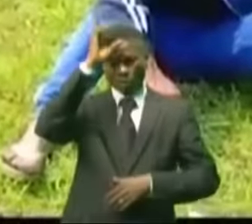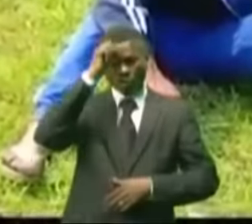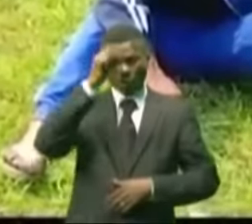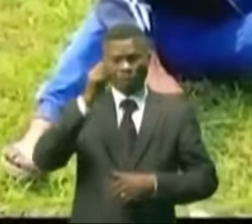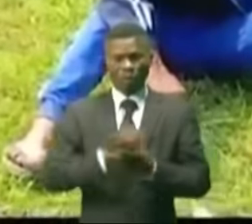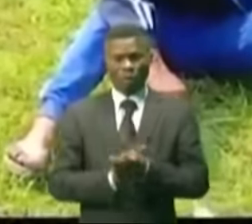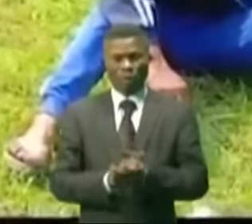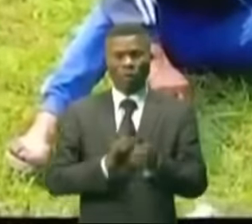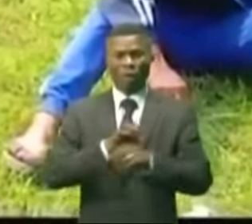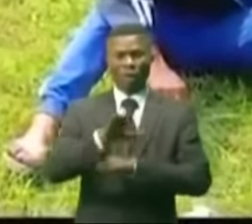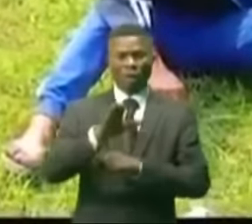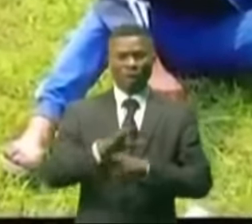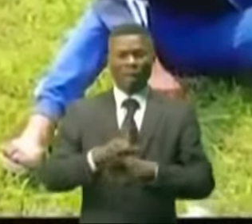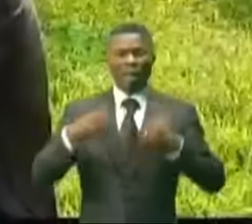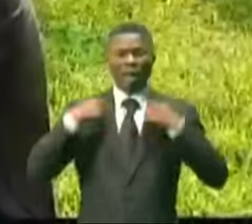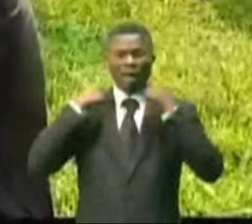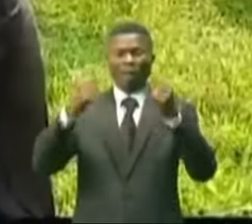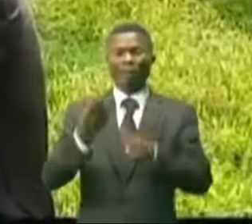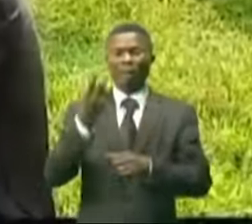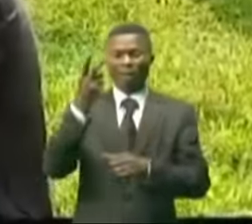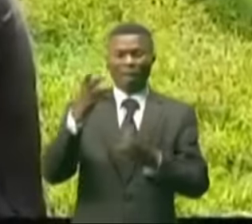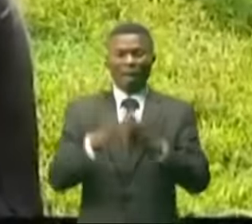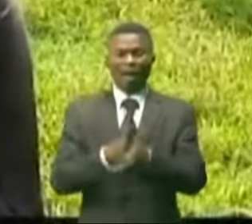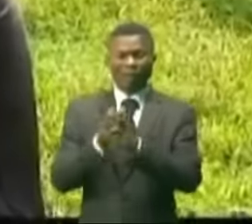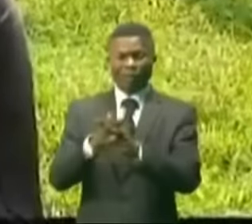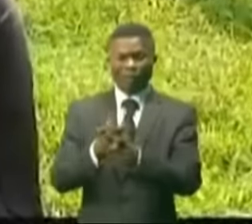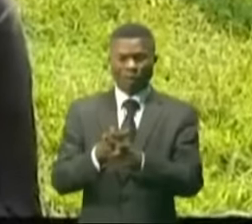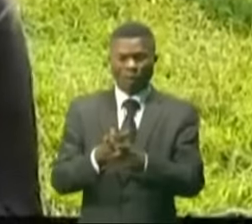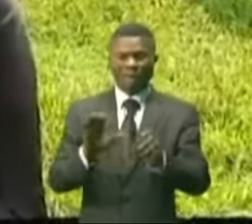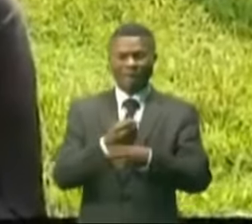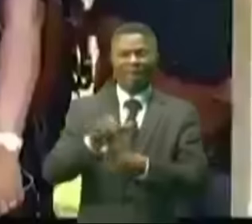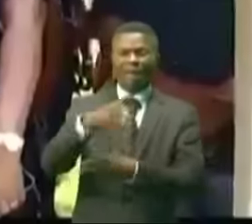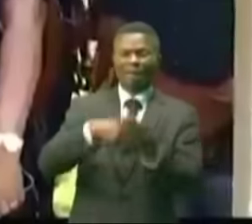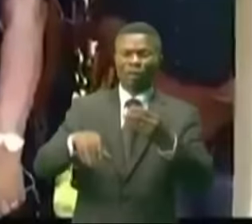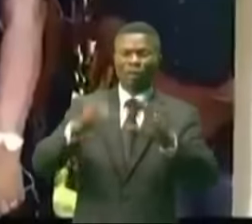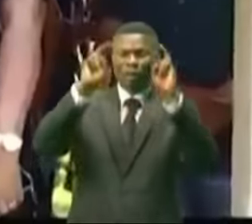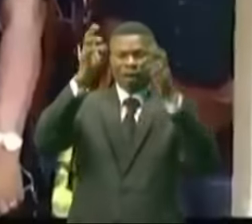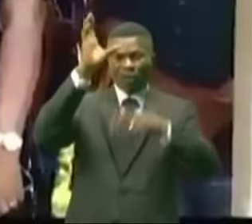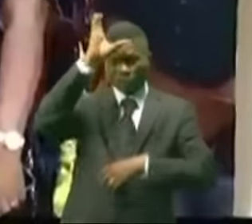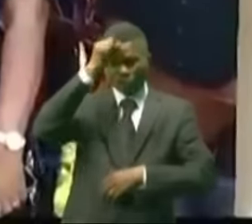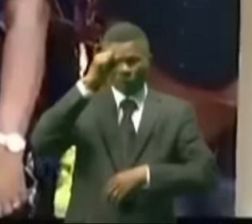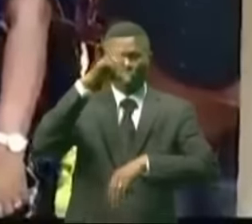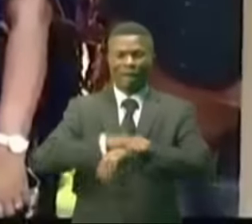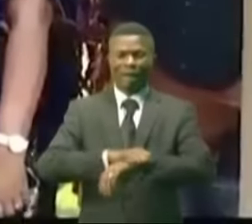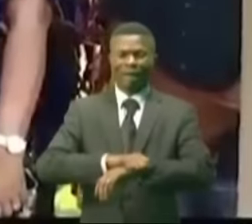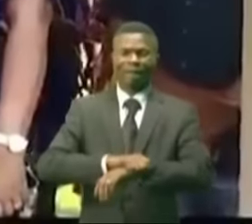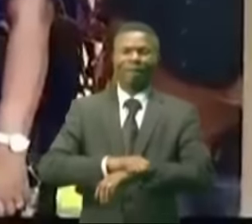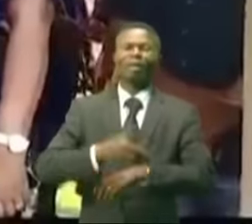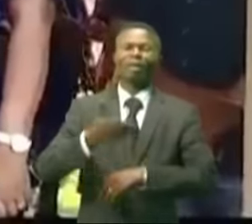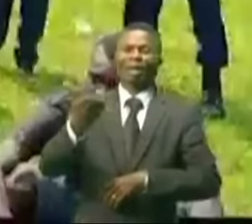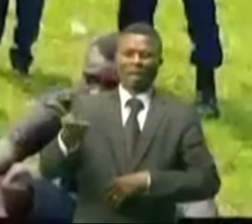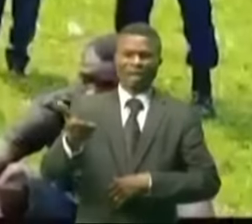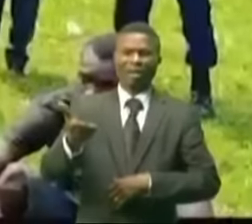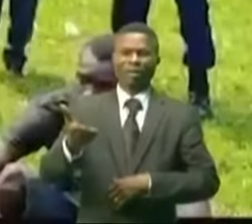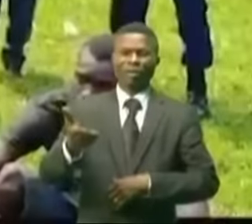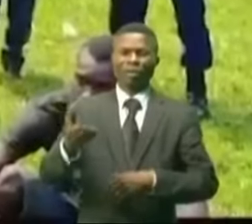en live des criminels à main armée, seigneurs du terrorisme dans la ville de Bandundu, tombés dans le filet des forces de l'ordre grâce à la collaboration